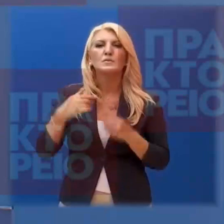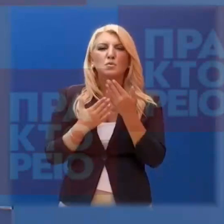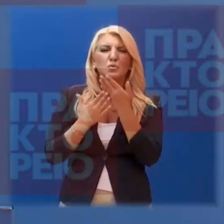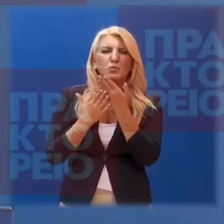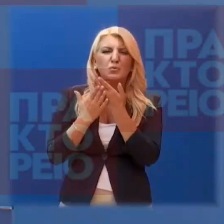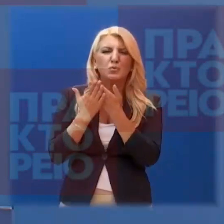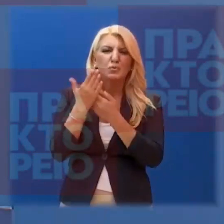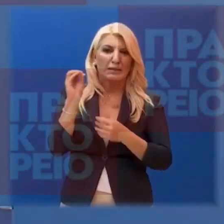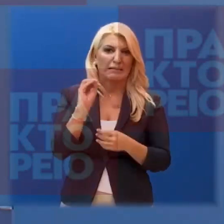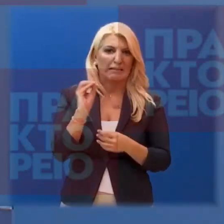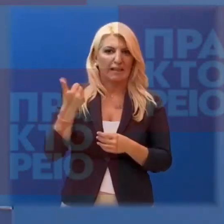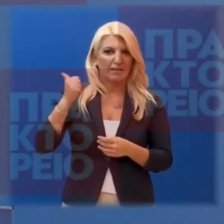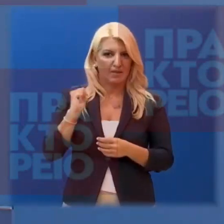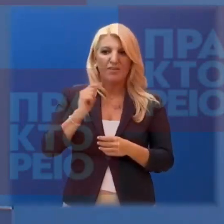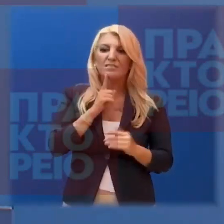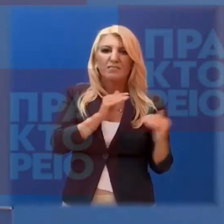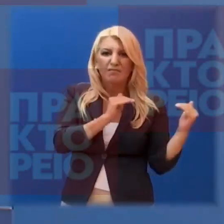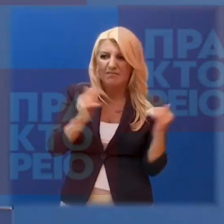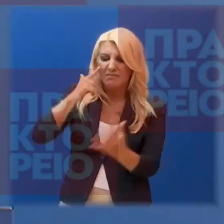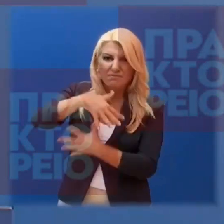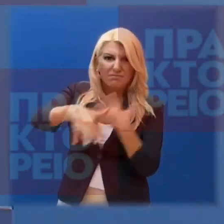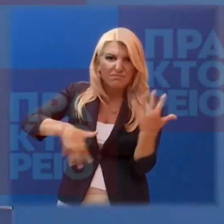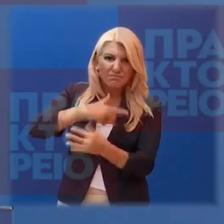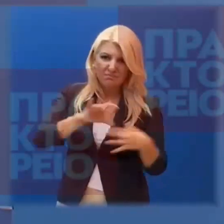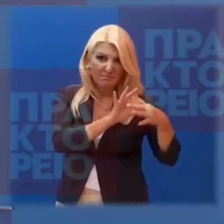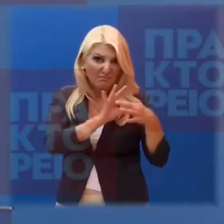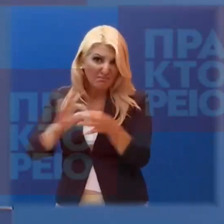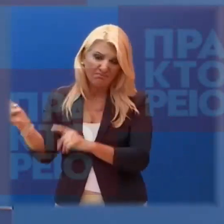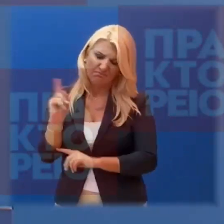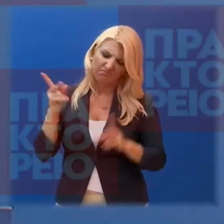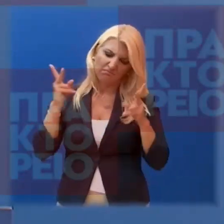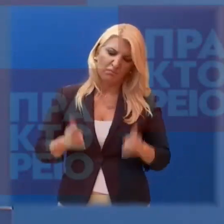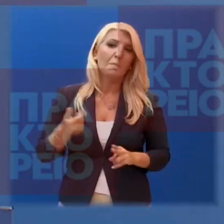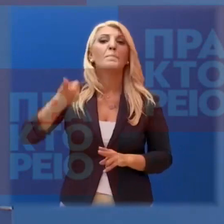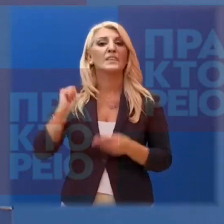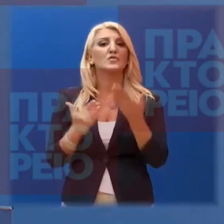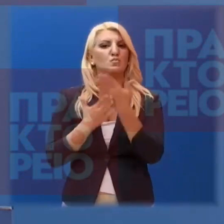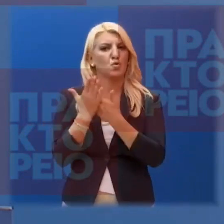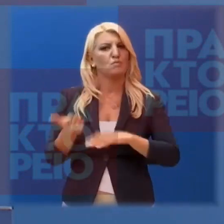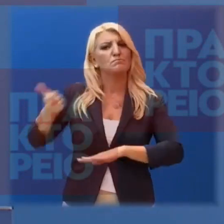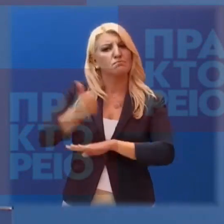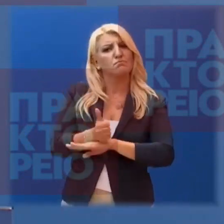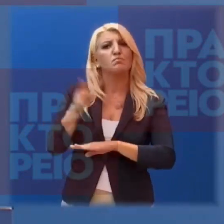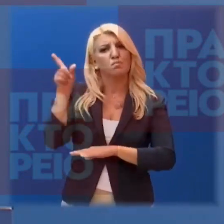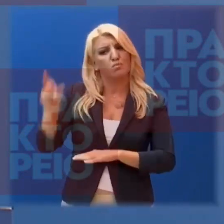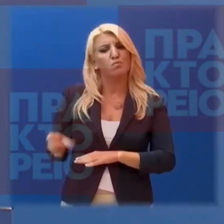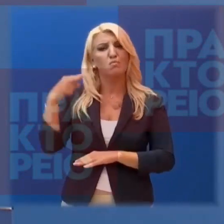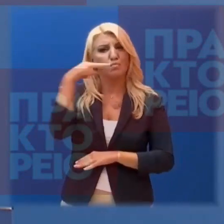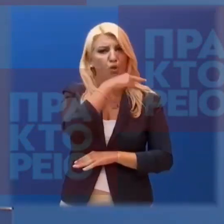Τετάρτης δεν μπορεί να συνεχιστεί. Στη σύσκεψη που πραγματοποιήθηκε χθες το πρωί υπό την προεδρία του Πρωθυπουργού Κυριάκου